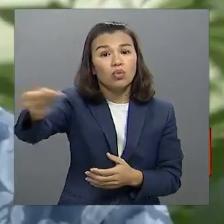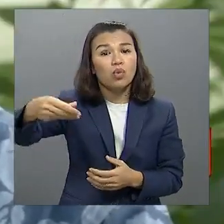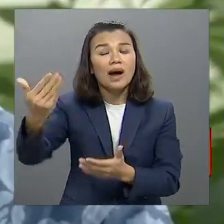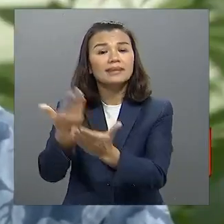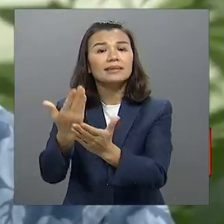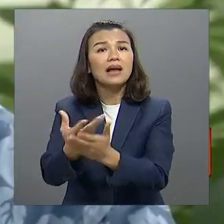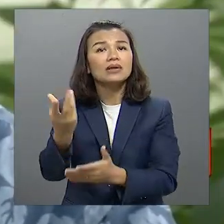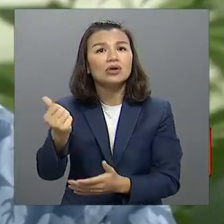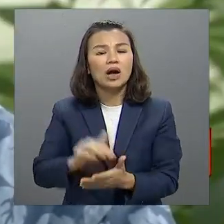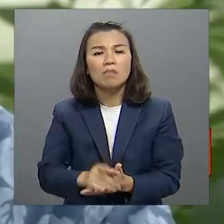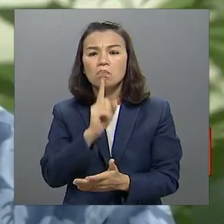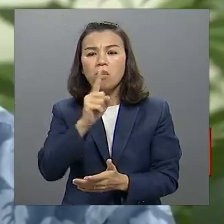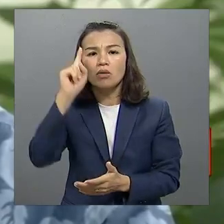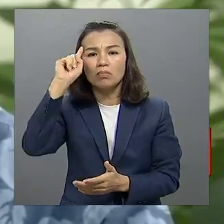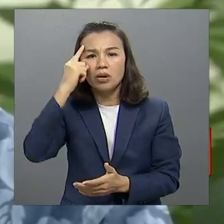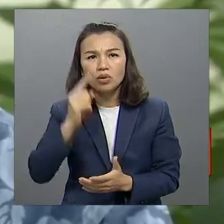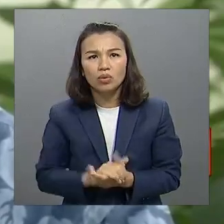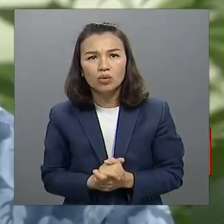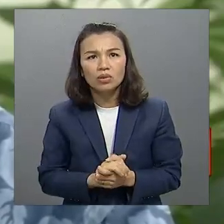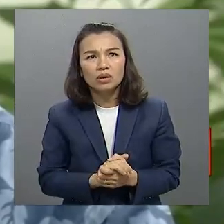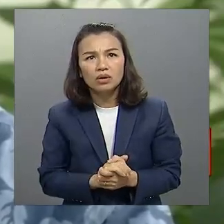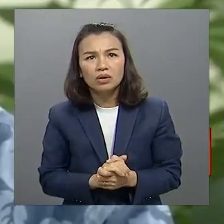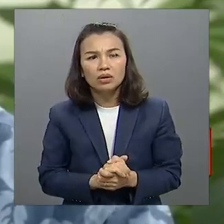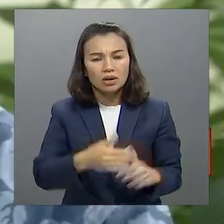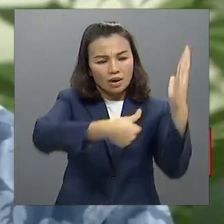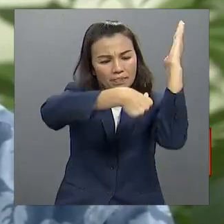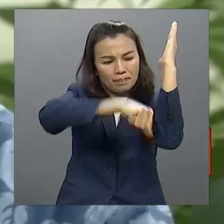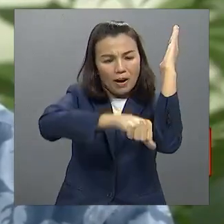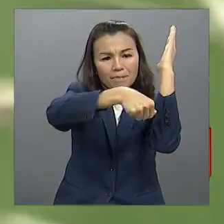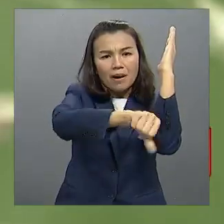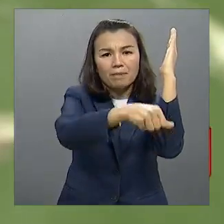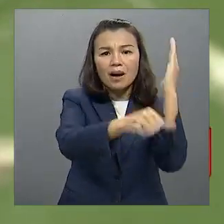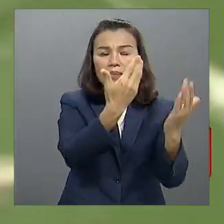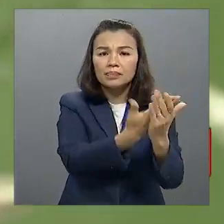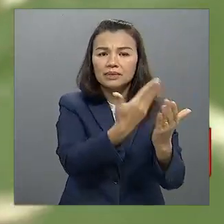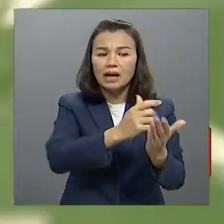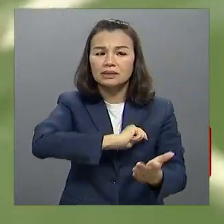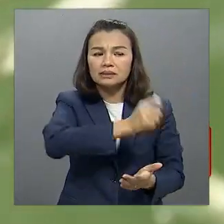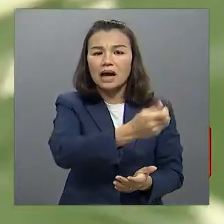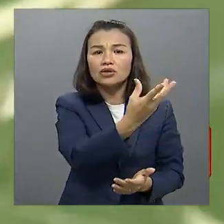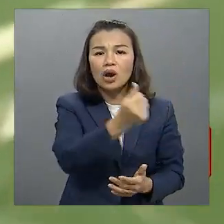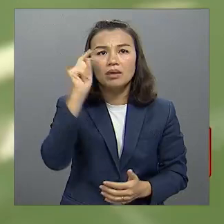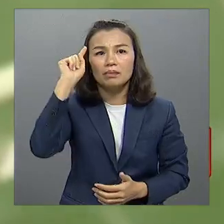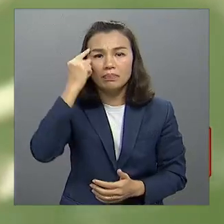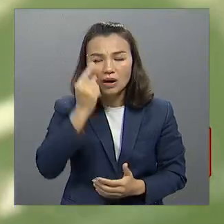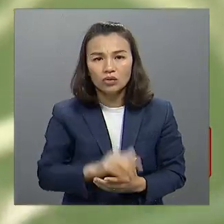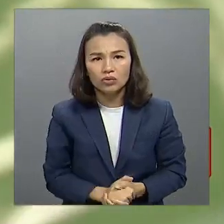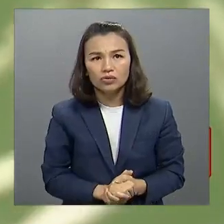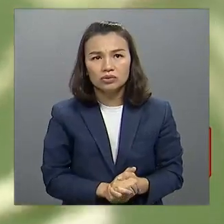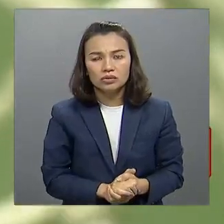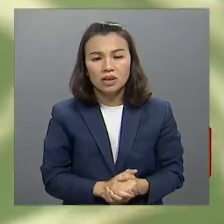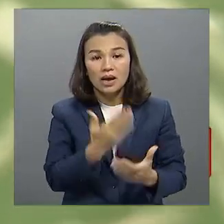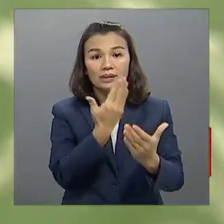รู้นาดำต้นทุนเท่าไหร่ไม่รู้คิดว่า1กิโลเนี่ยมันมี